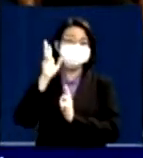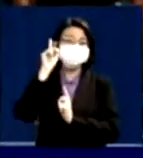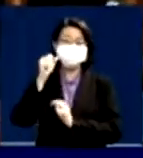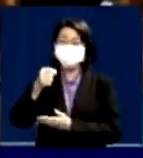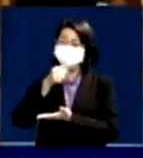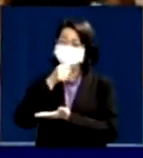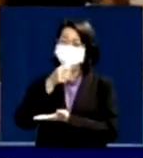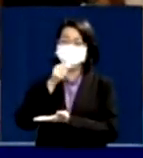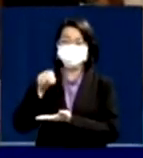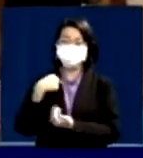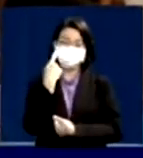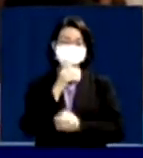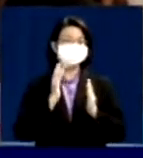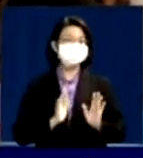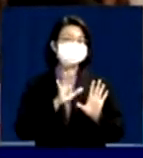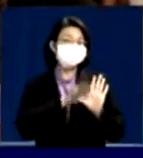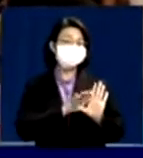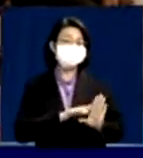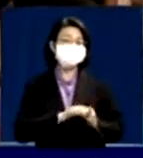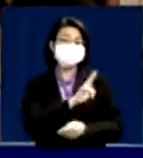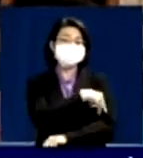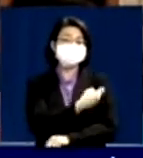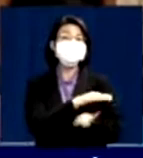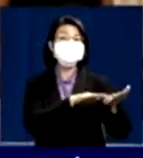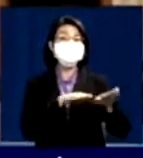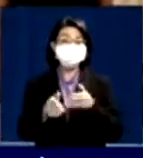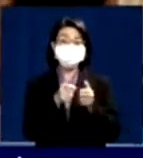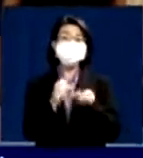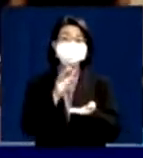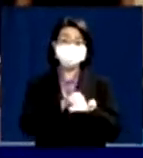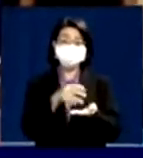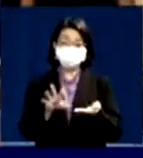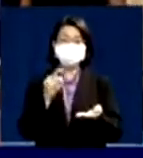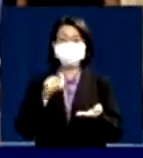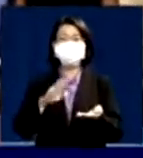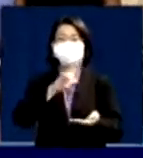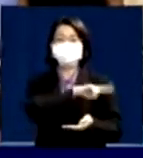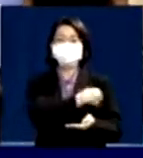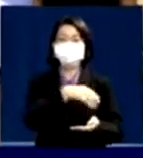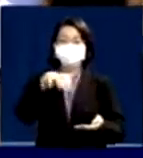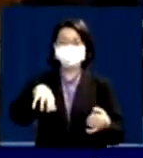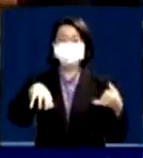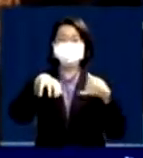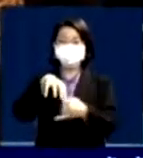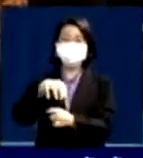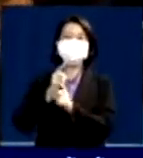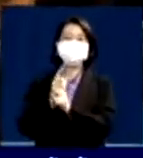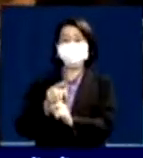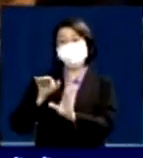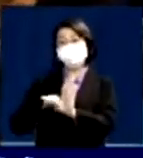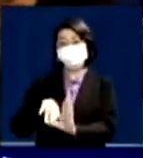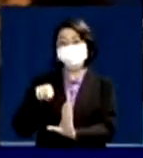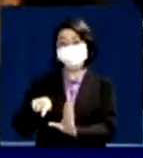เบียนไว้กับแอปพลิเคชันหมอพร้อมทุกคนจะได้รับการฉีดวัคซีนตามโรงพยาบาลที่มีการลงทะเบียนไว้ในเบื้